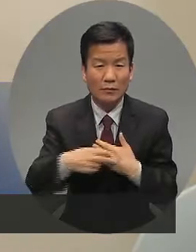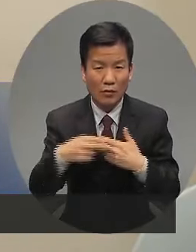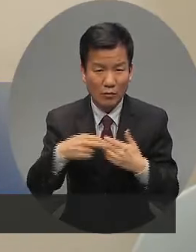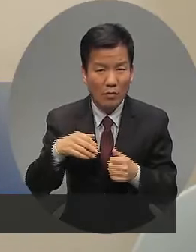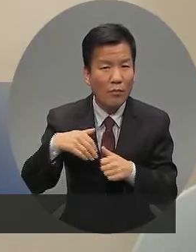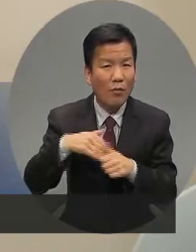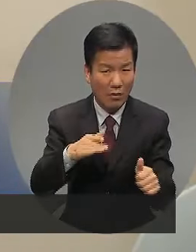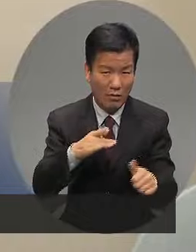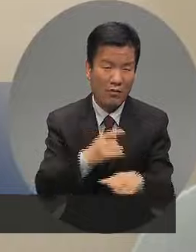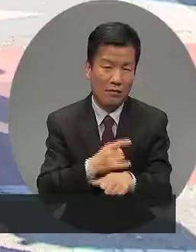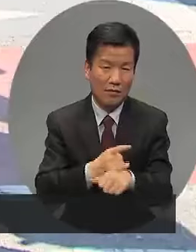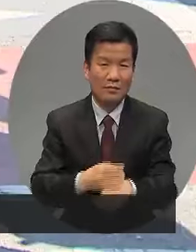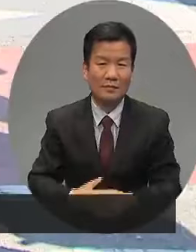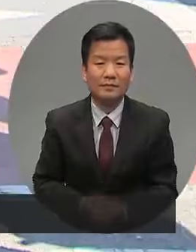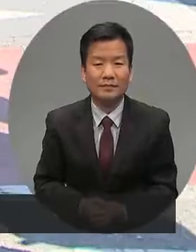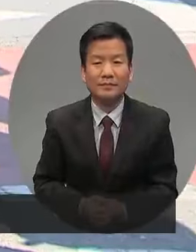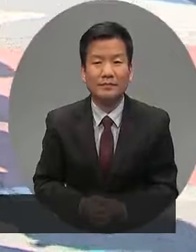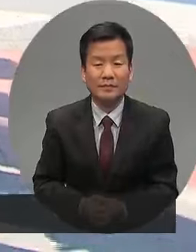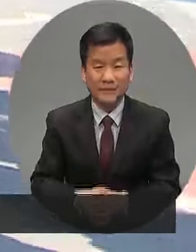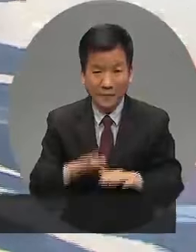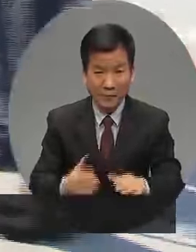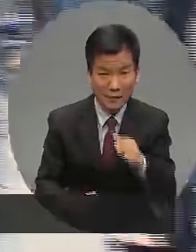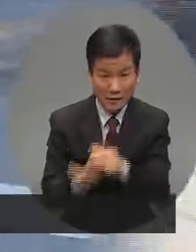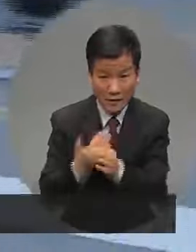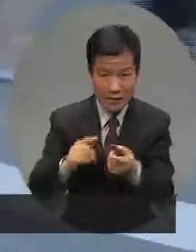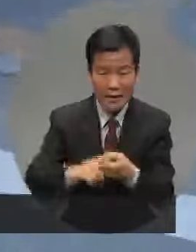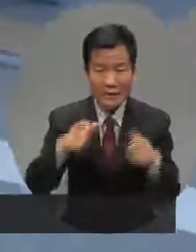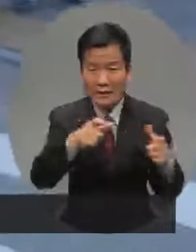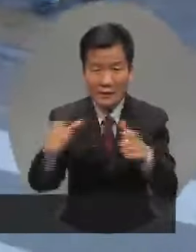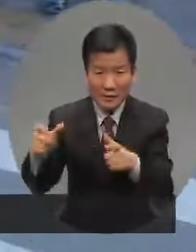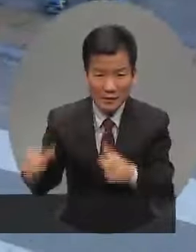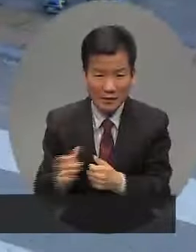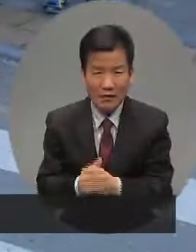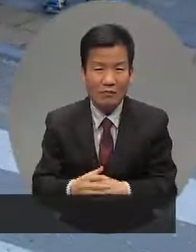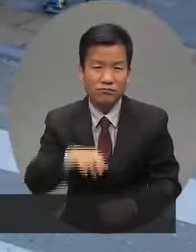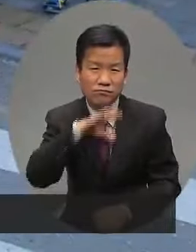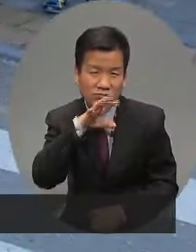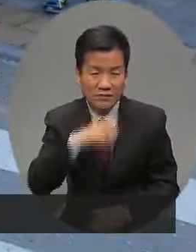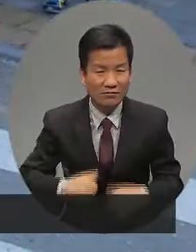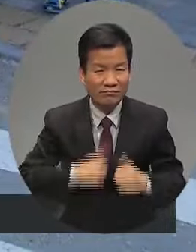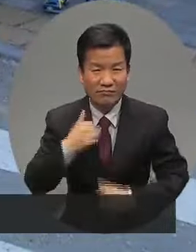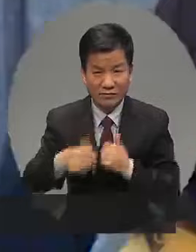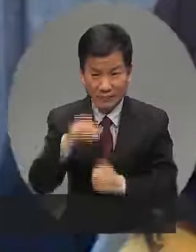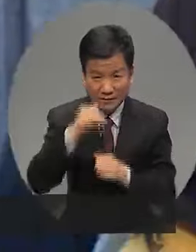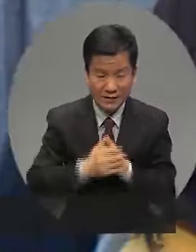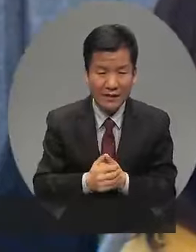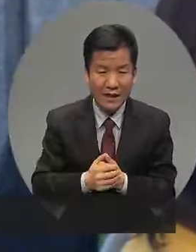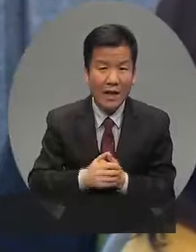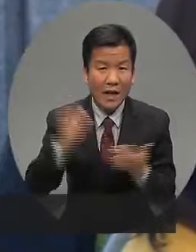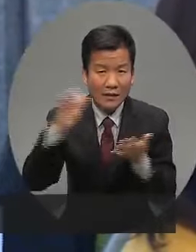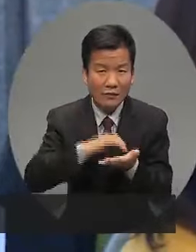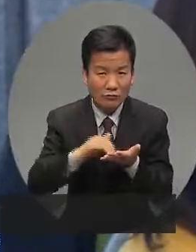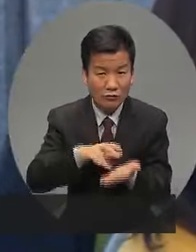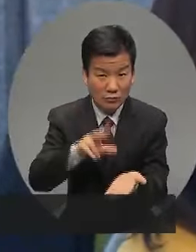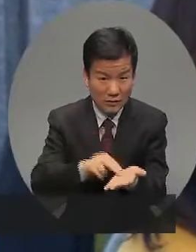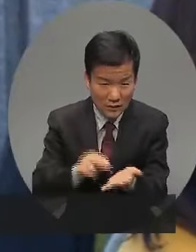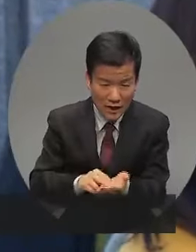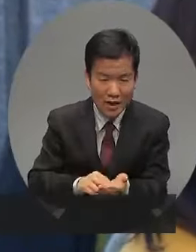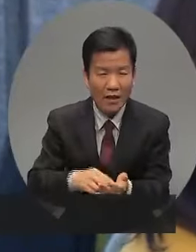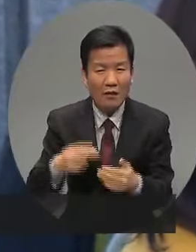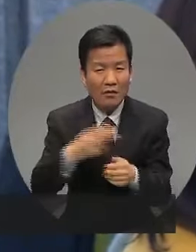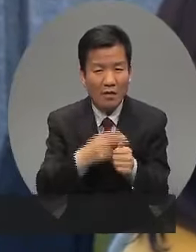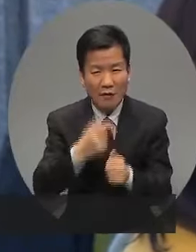보내려 니다 이번 사고에 관해 지역에서도 성토가 있습니다 의대정원 확대로 불거진 의료공백